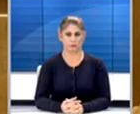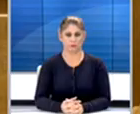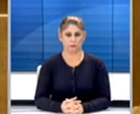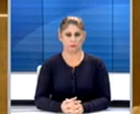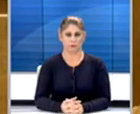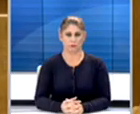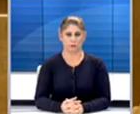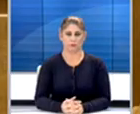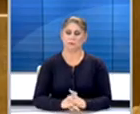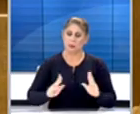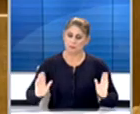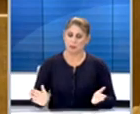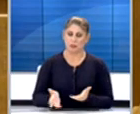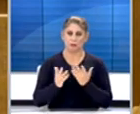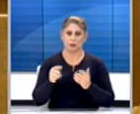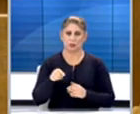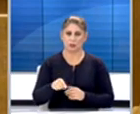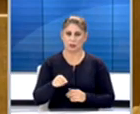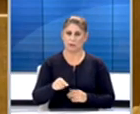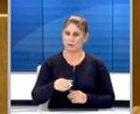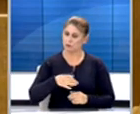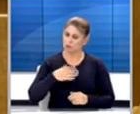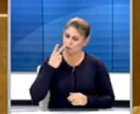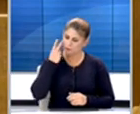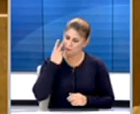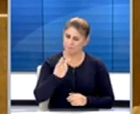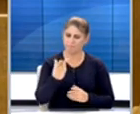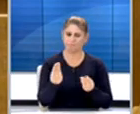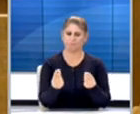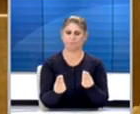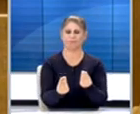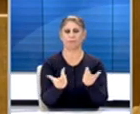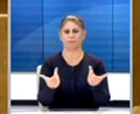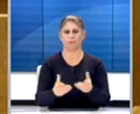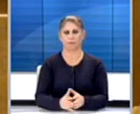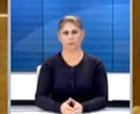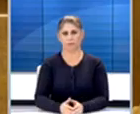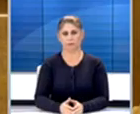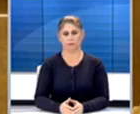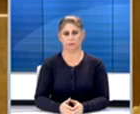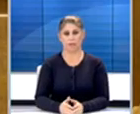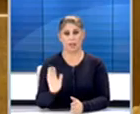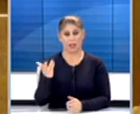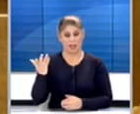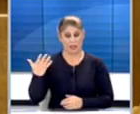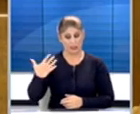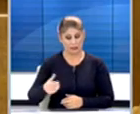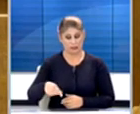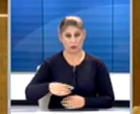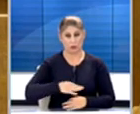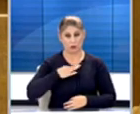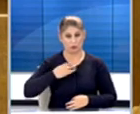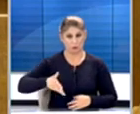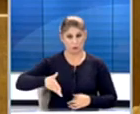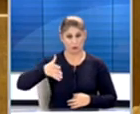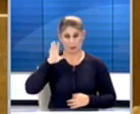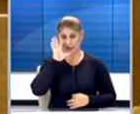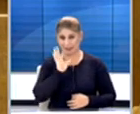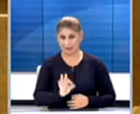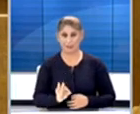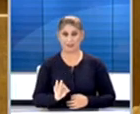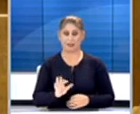Εν πάση περιπτώσει, και αυτό δηλωτικό είναι. Και βέβαια, αν ήταν και ο κύριος Μητσοτάκης ειλικρινής